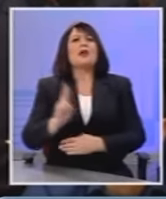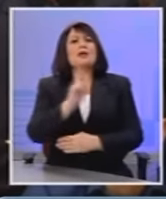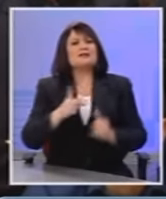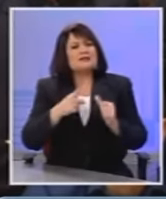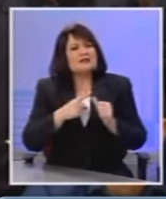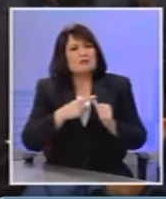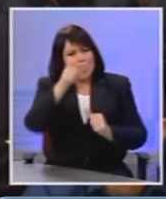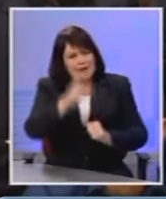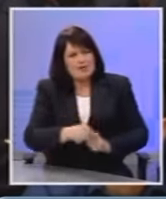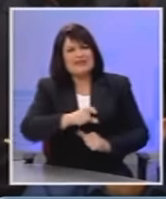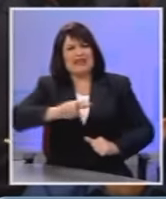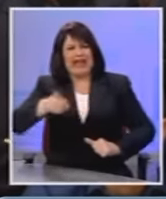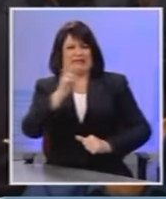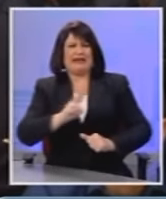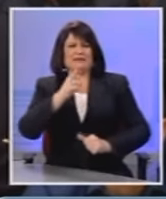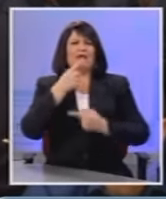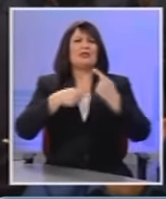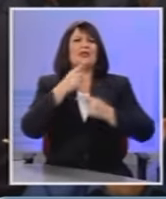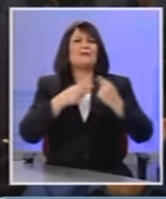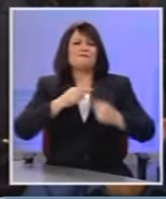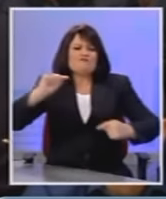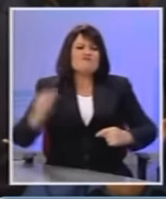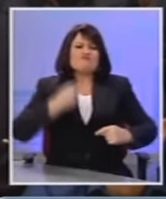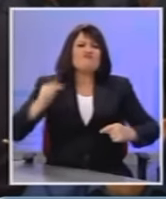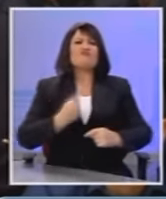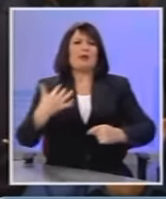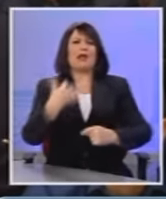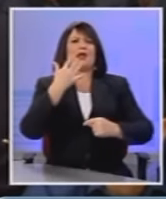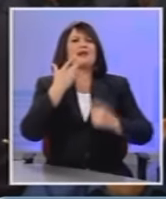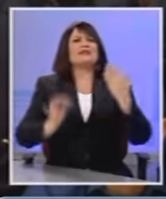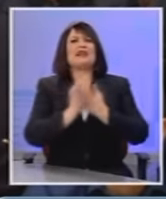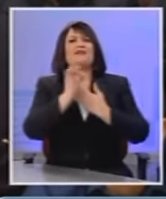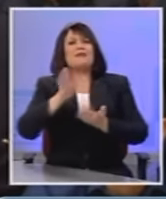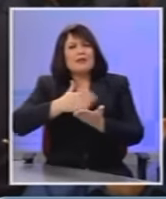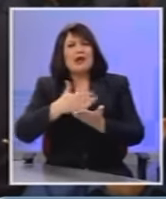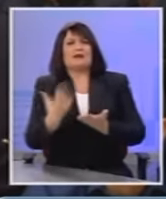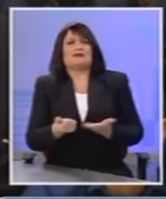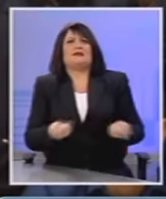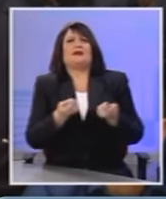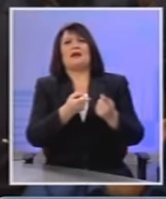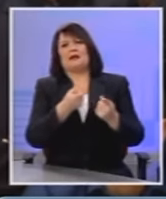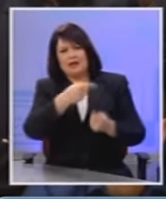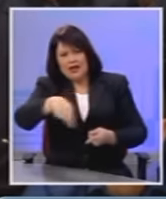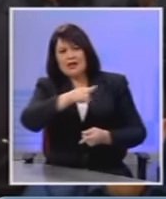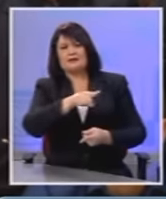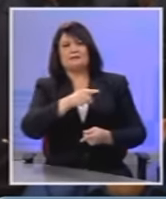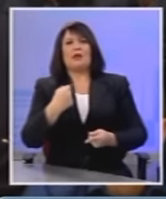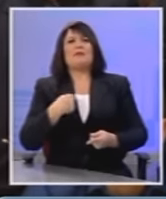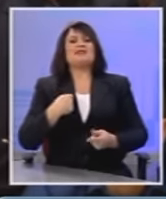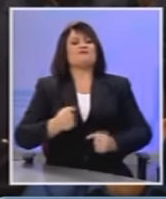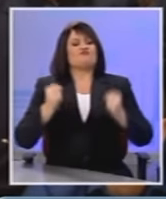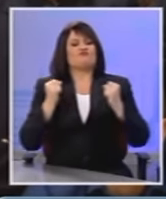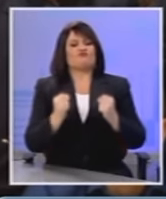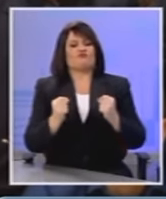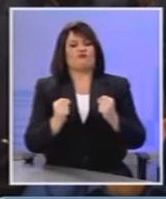από εσάς τους αντιρατσιστές κατά της Χρυσής Αυγής. Διακρίσεις όμως οι οποίες δεν μας λυγίζουν. Γιατί